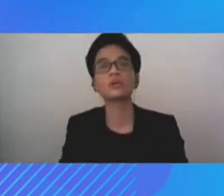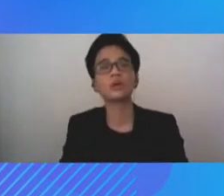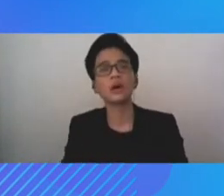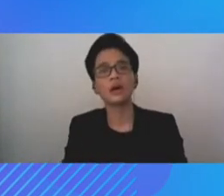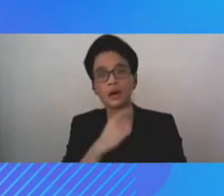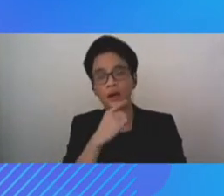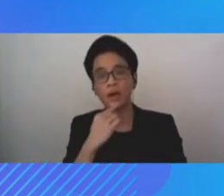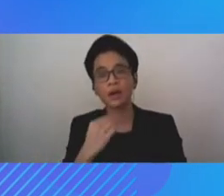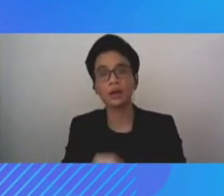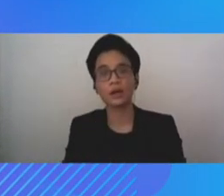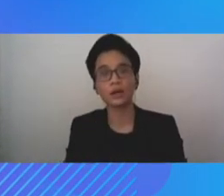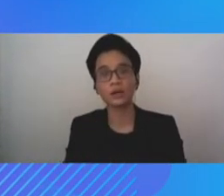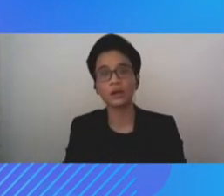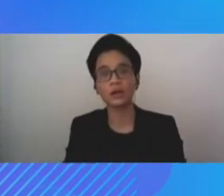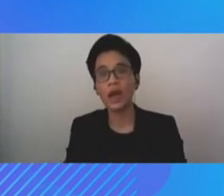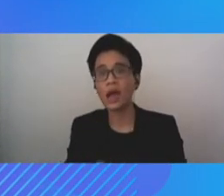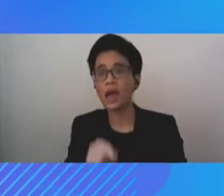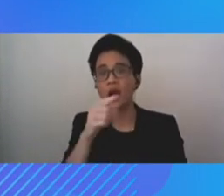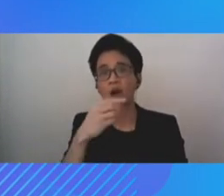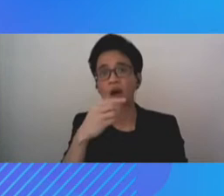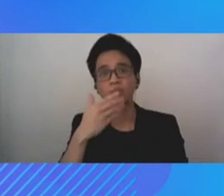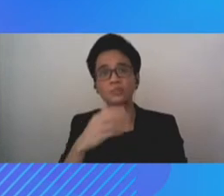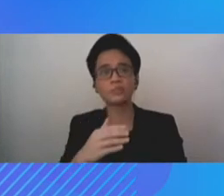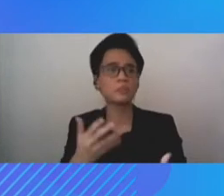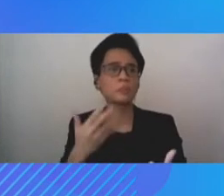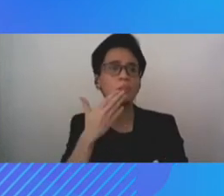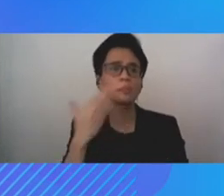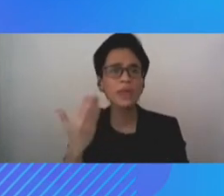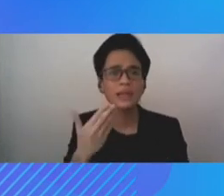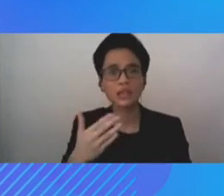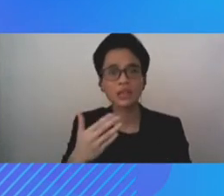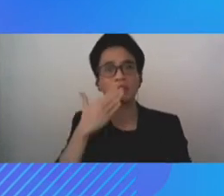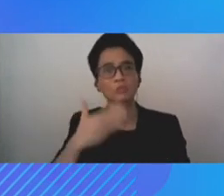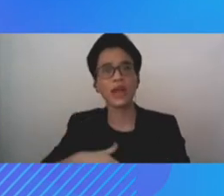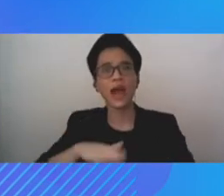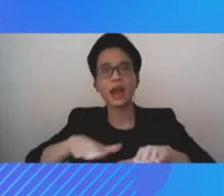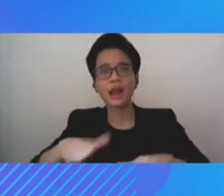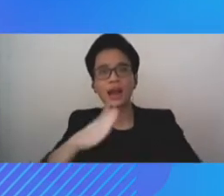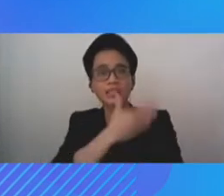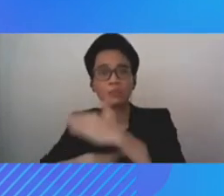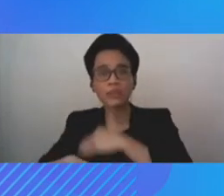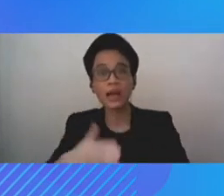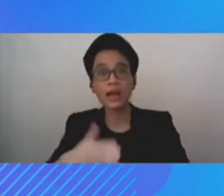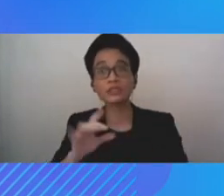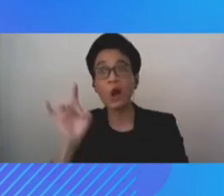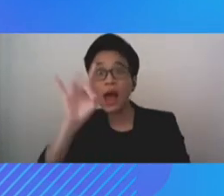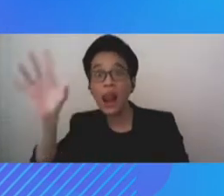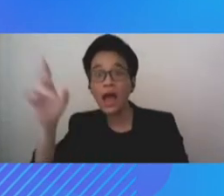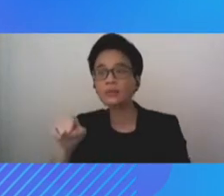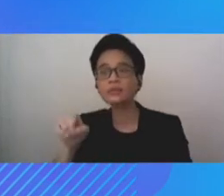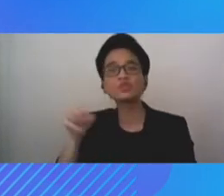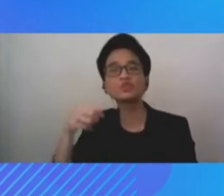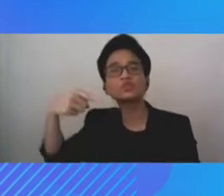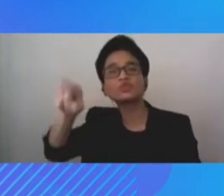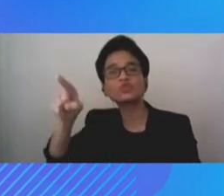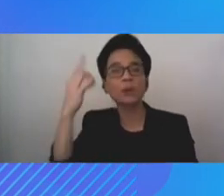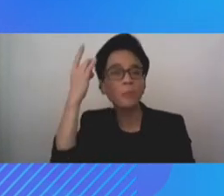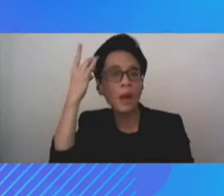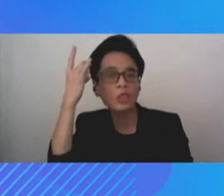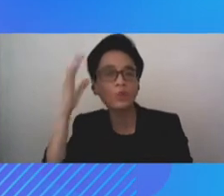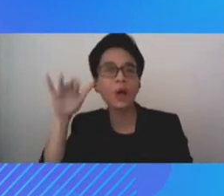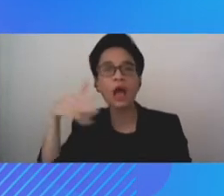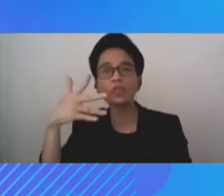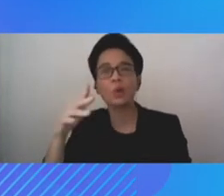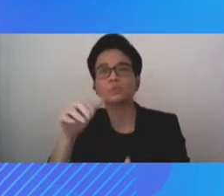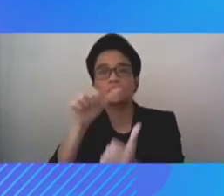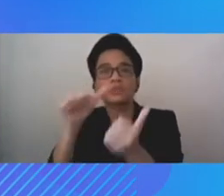mungkin butuh dia pasti didampingi pembantu atau mungkin dilepas dari sekolah, tapi mungkin dari ibunya sendiri untuk kasusnya di Adnan lebih kepada mendampingi day to